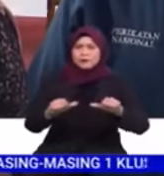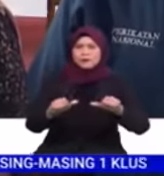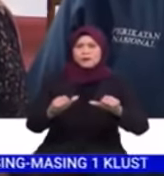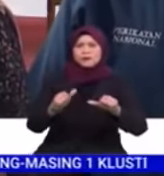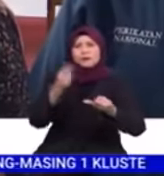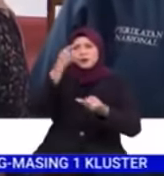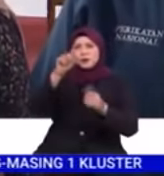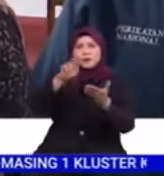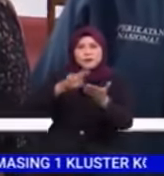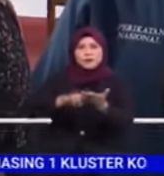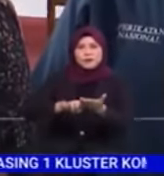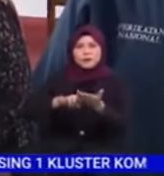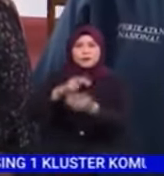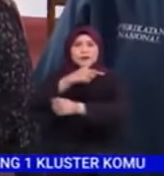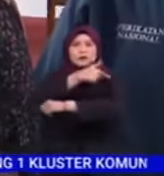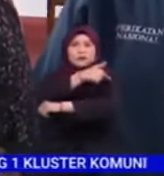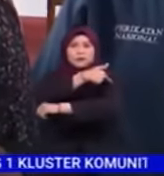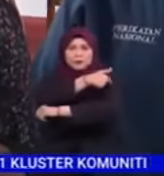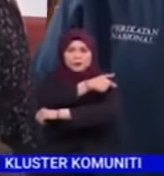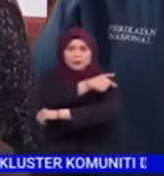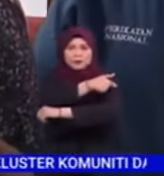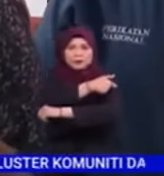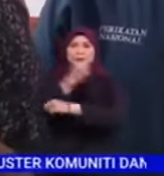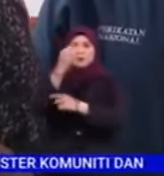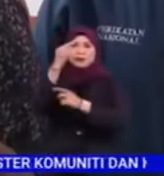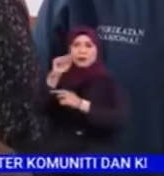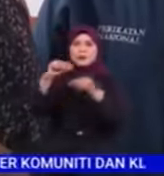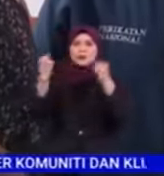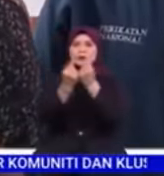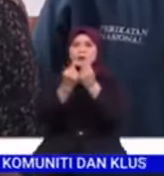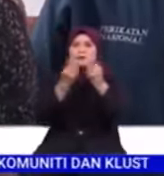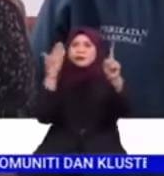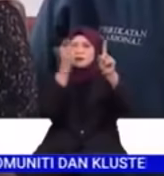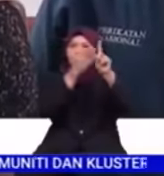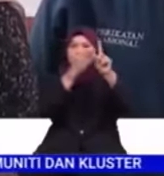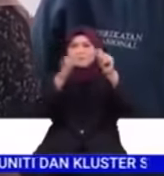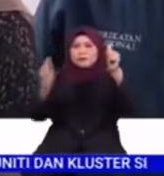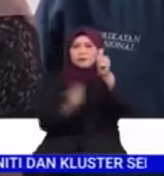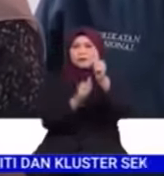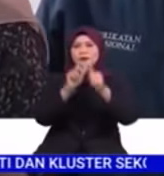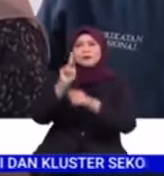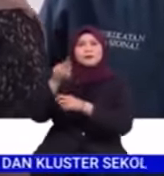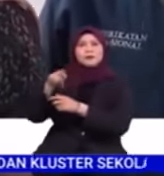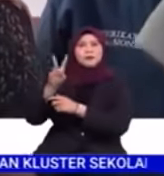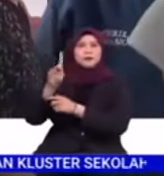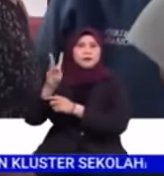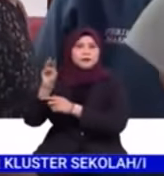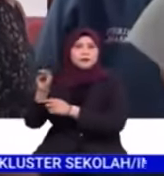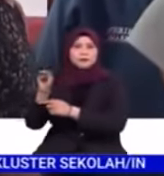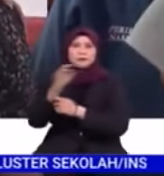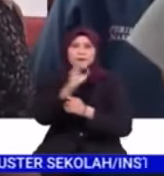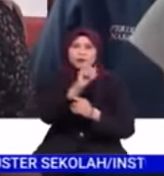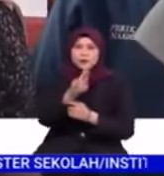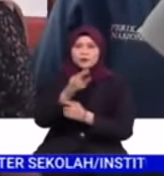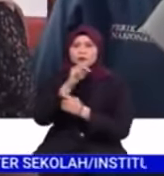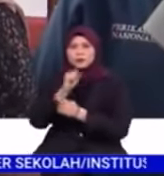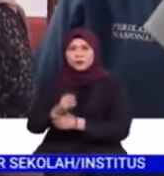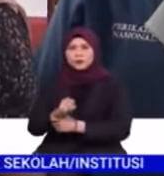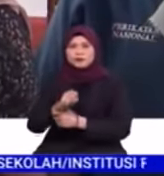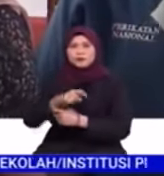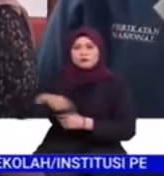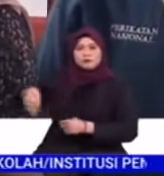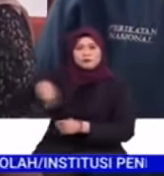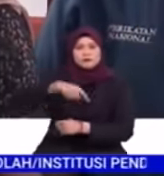untuk pendaftaran bexin tool tamu untuk golongan Sastra Dewa Kementerian Oke yuwacco much karena ada diantara mereka